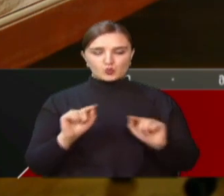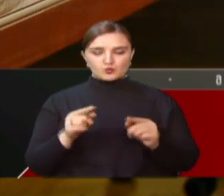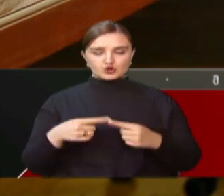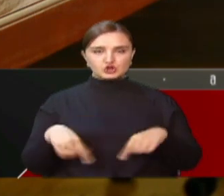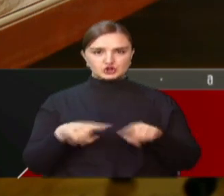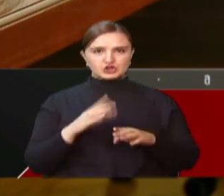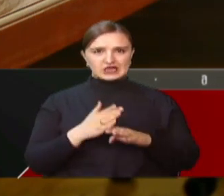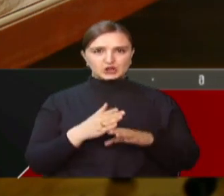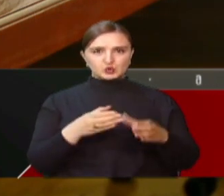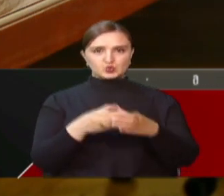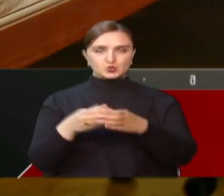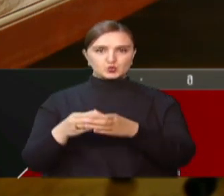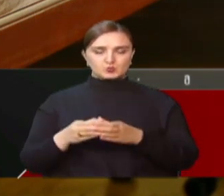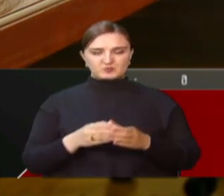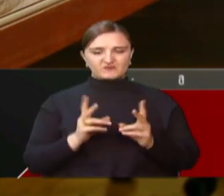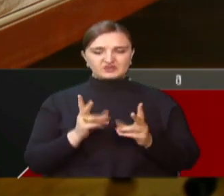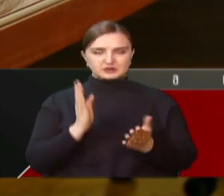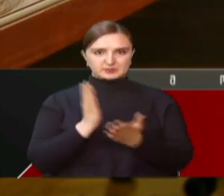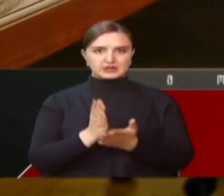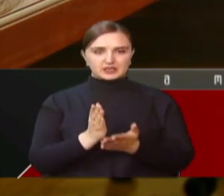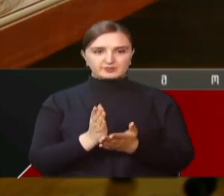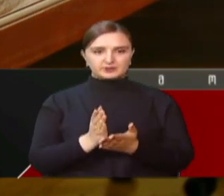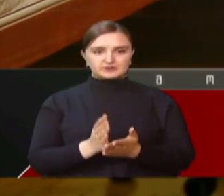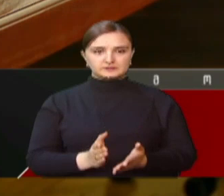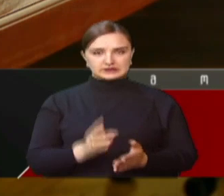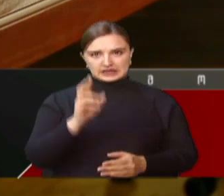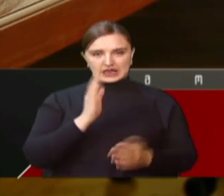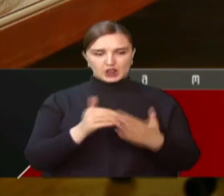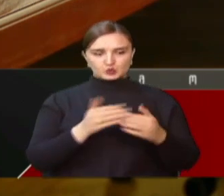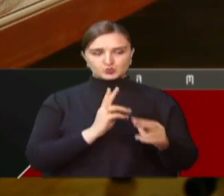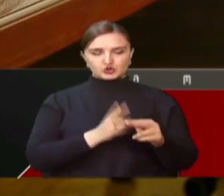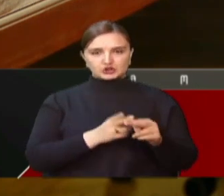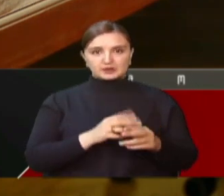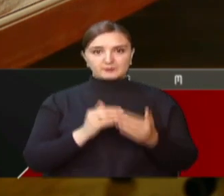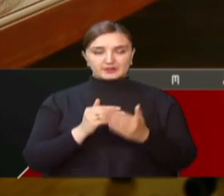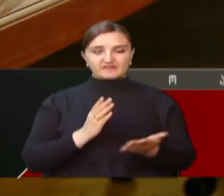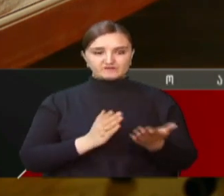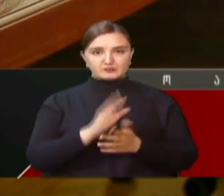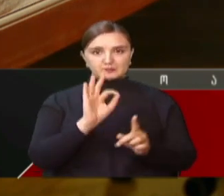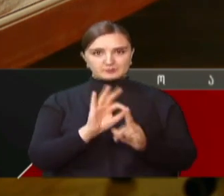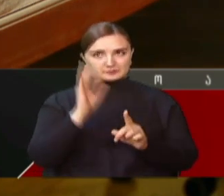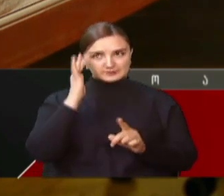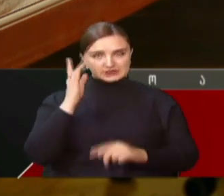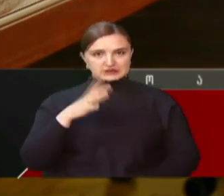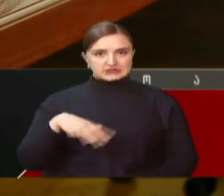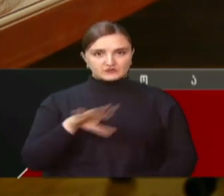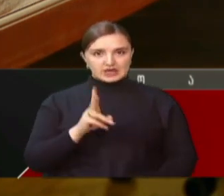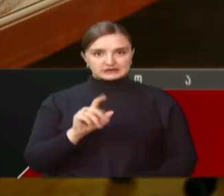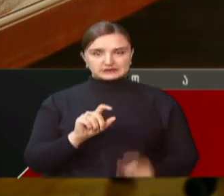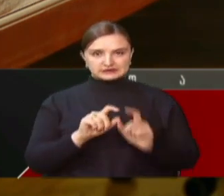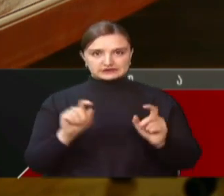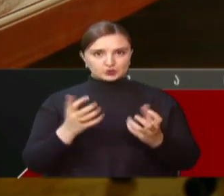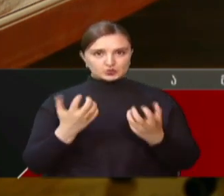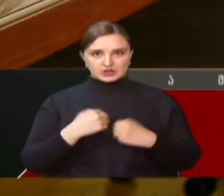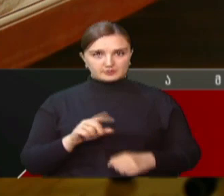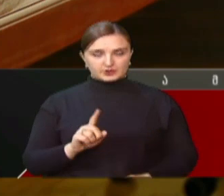არიან გარკვეული ჯგუფები, რომლებიც პირდაპირ ხელს უშლიან და მათი მიზანი არის, რომ ქვეყანამ არ მიიღოს კანდიდატის